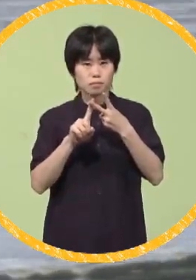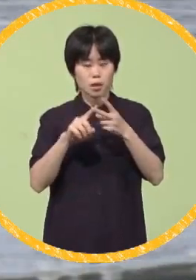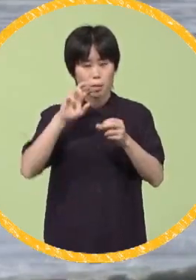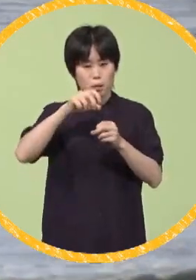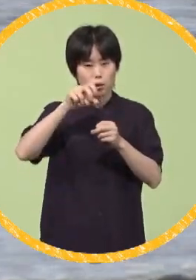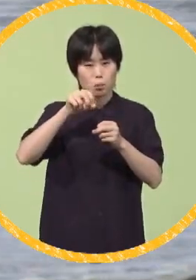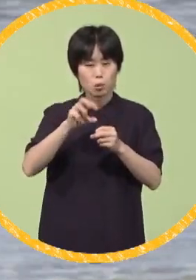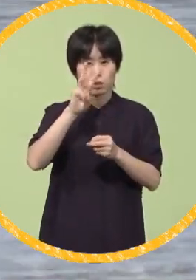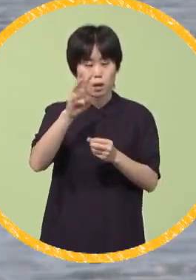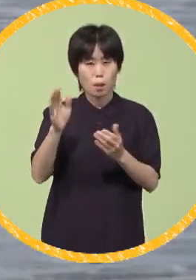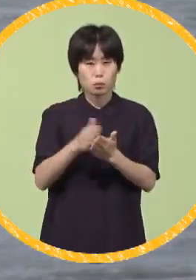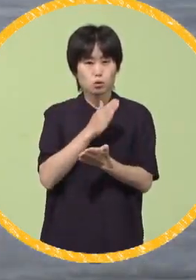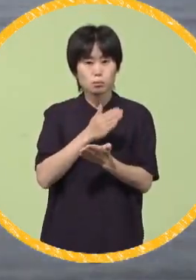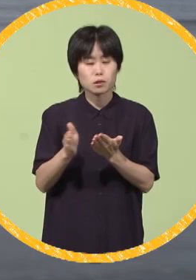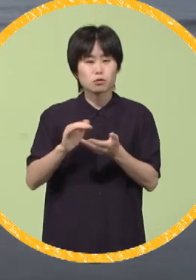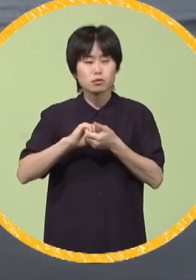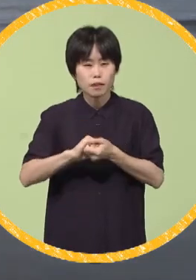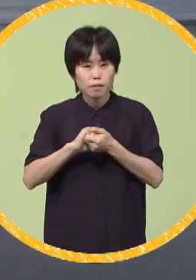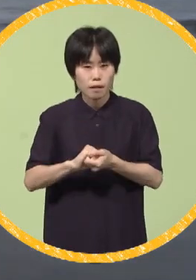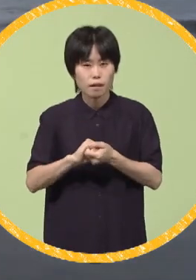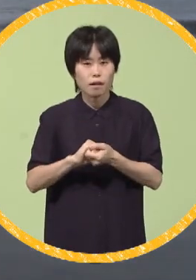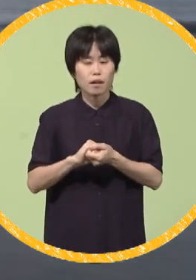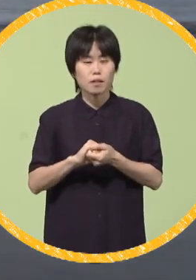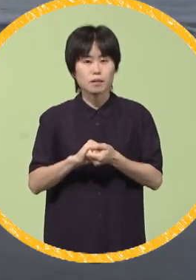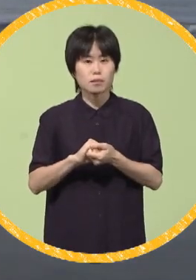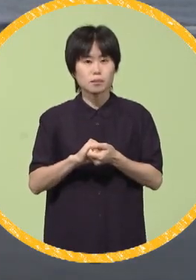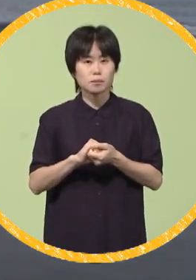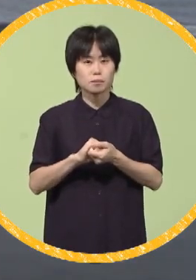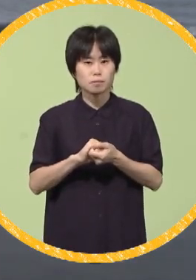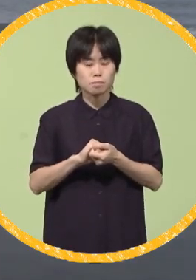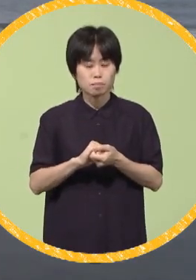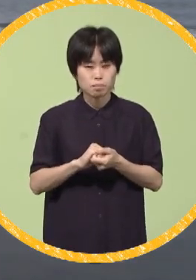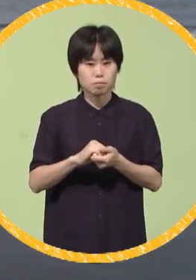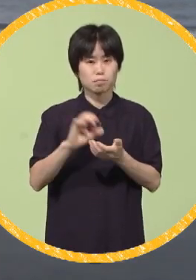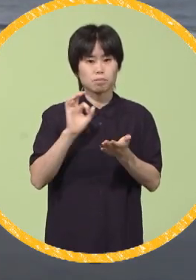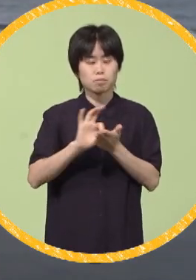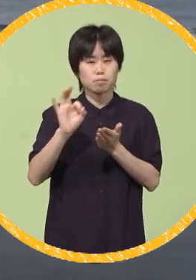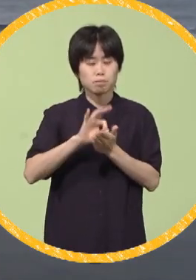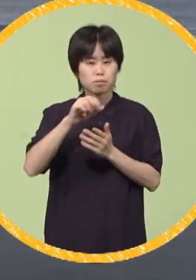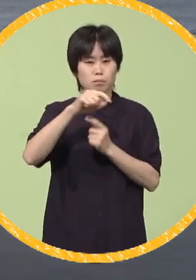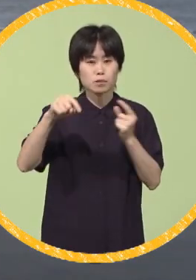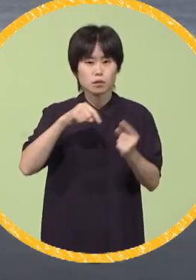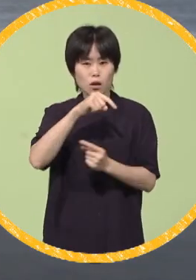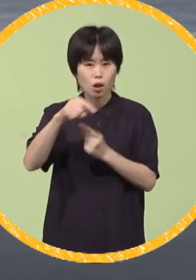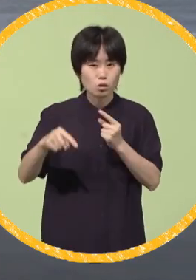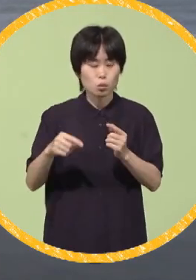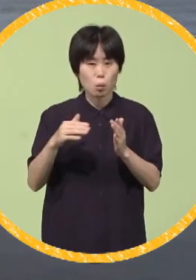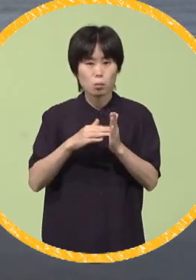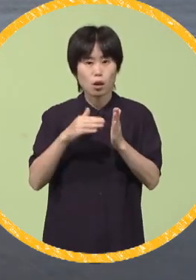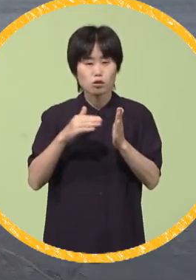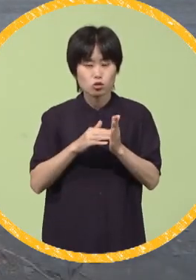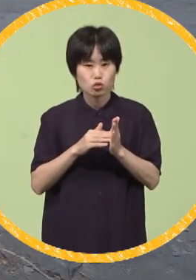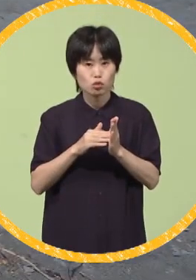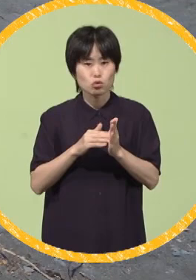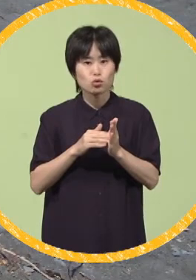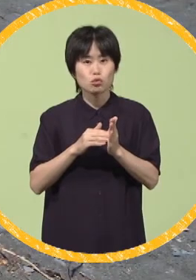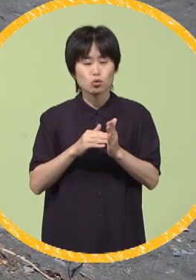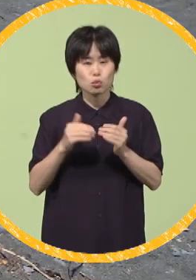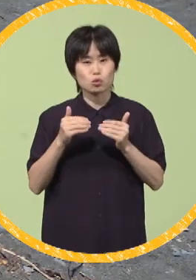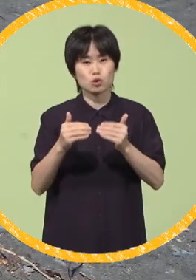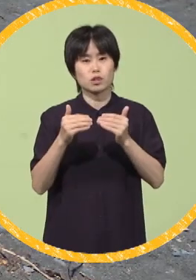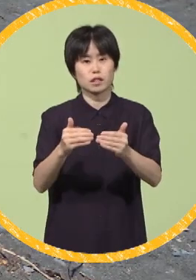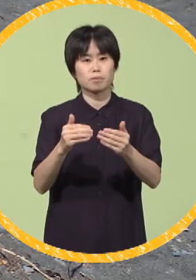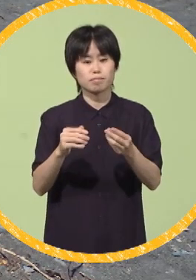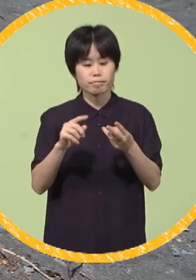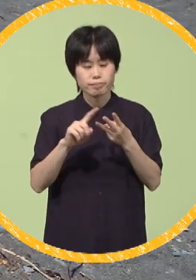トルの3分別の徹底、それと、再生プラスチック製品の利用推進によるプラゴミの再生利用の推進